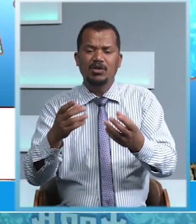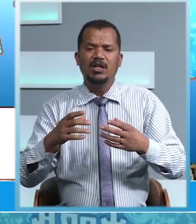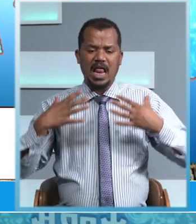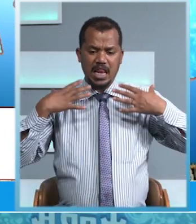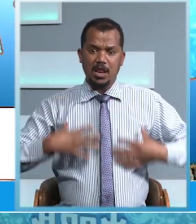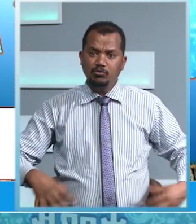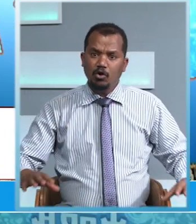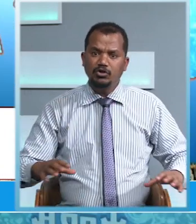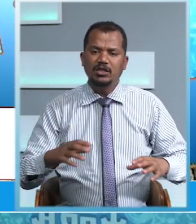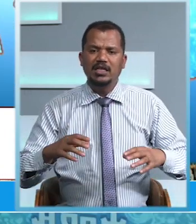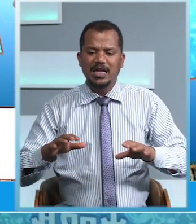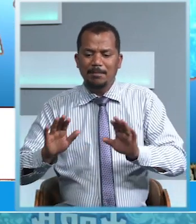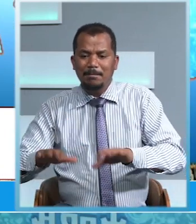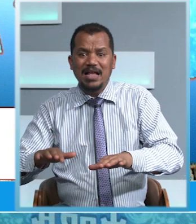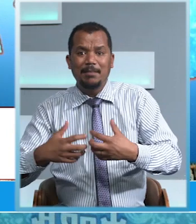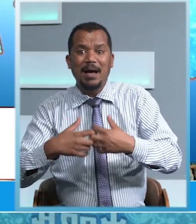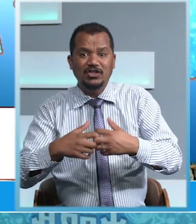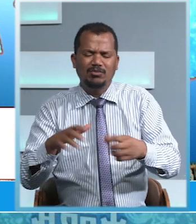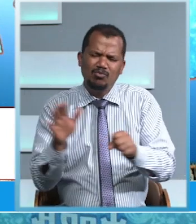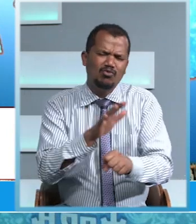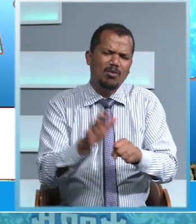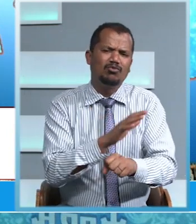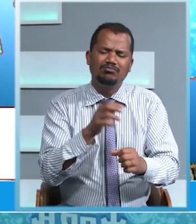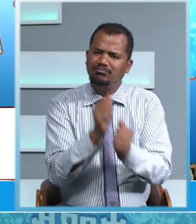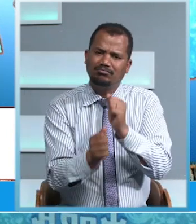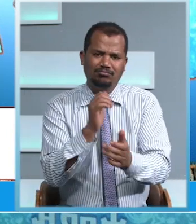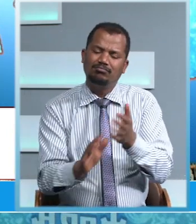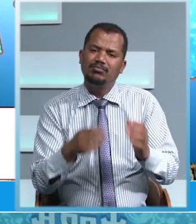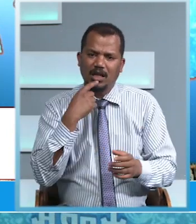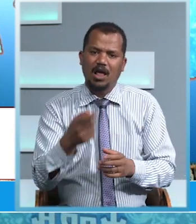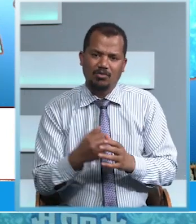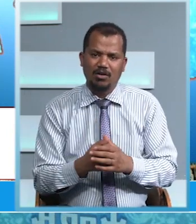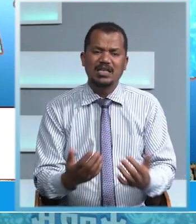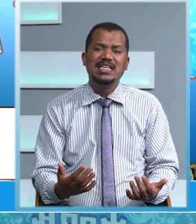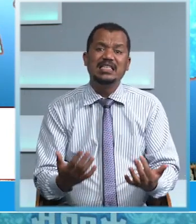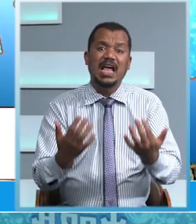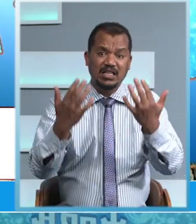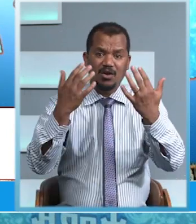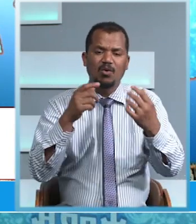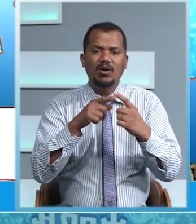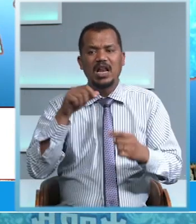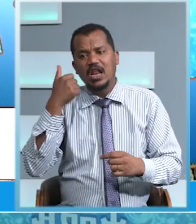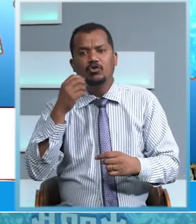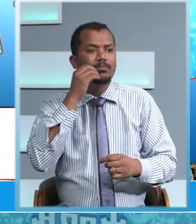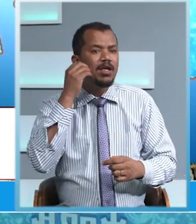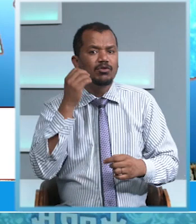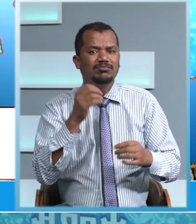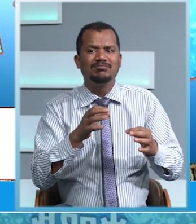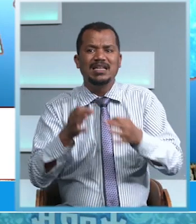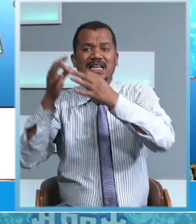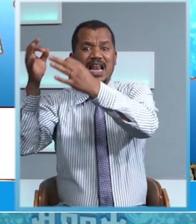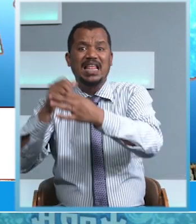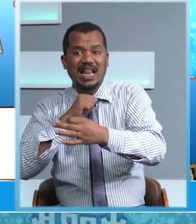መስጫ ክፍሎች አልባሳትና የልብስ መስፊያ ማሽኖች ሙሉ ለሙሉ ወደማቸውን ተቆመዋል። የእሳት ቃጠሎ ወደ ሌሎች